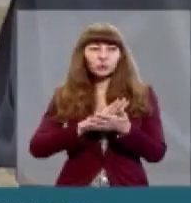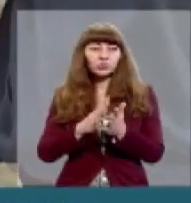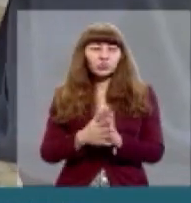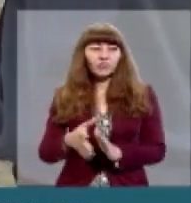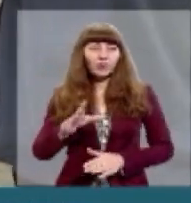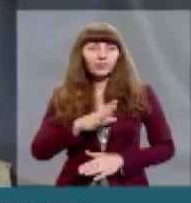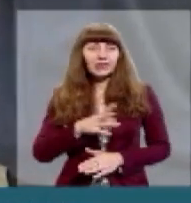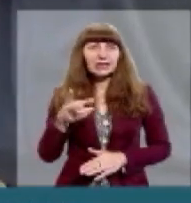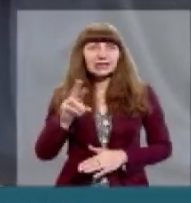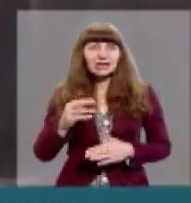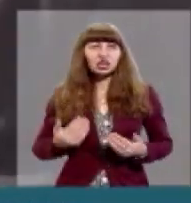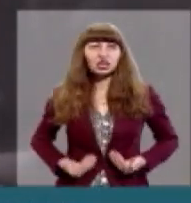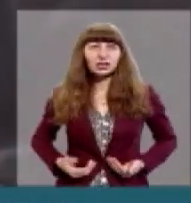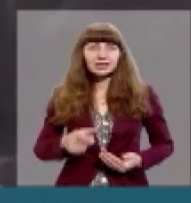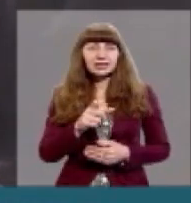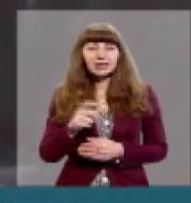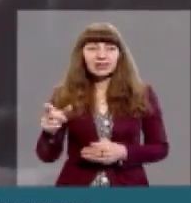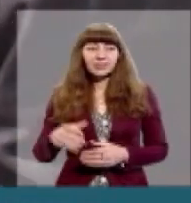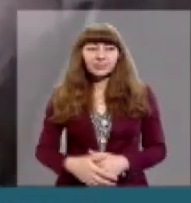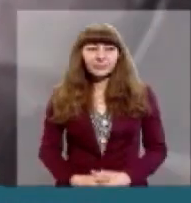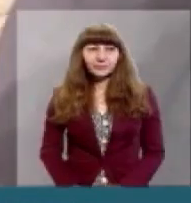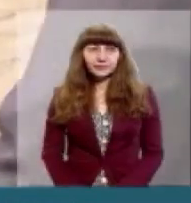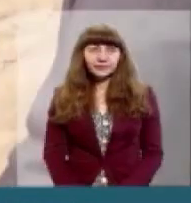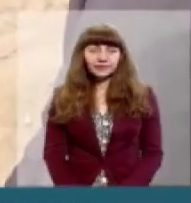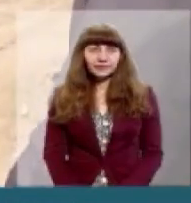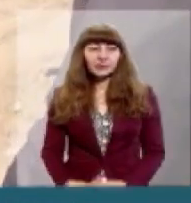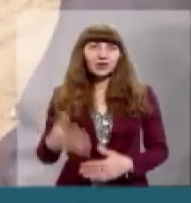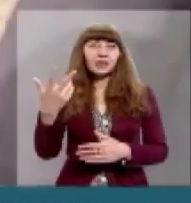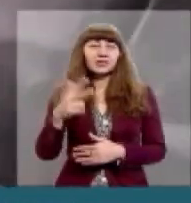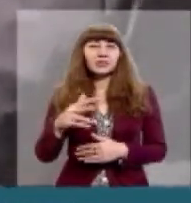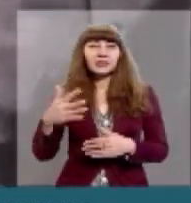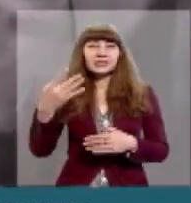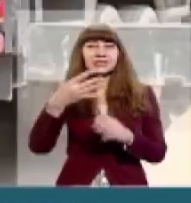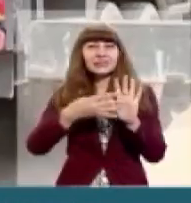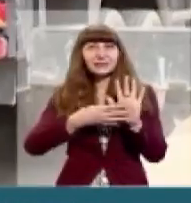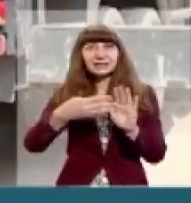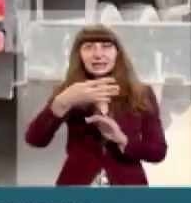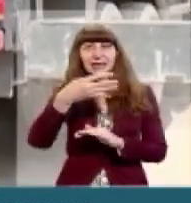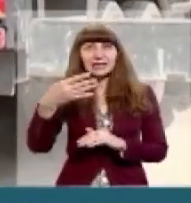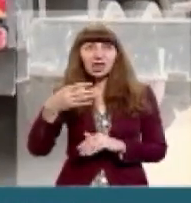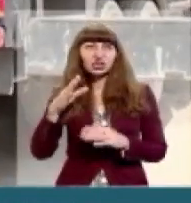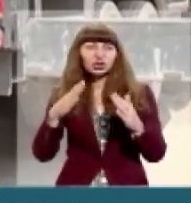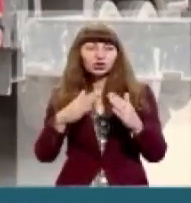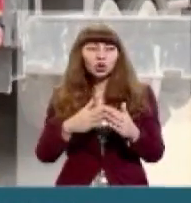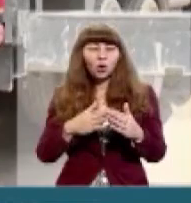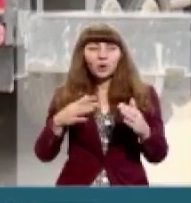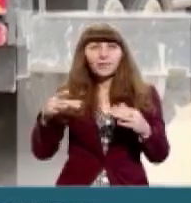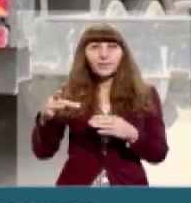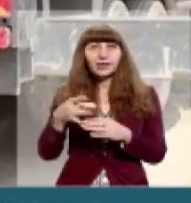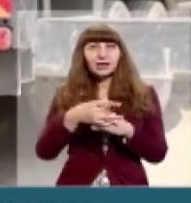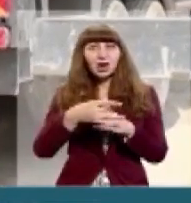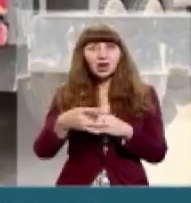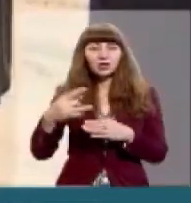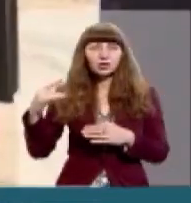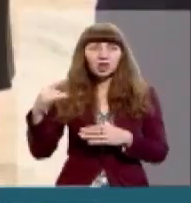Әуежай шағын ауданында 2022 жылы 9 қабатты 3 үйдің құрылысы жанданған болатын. Нысанды тапсыру 2023